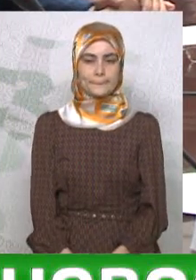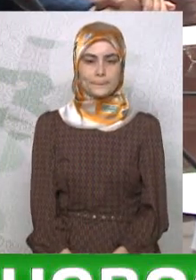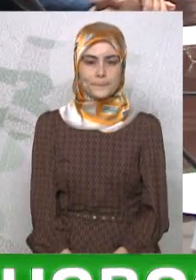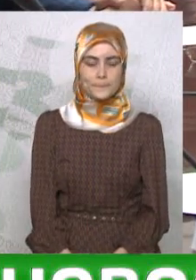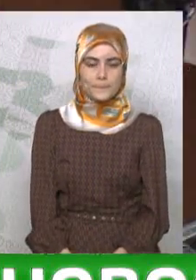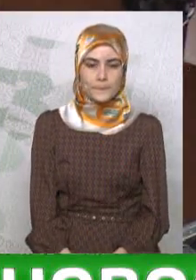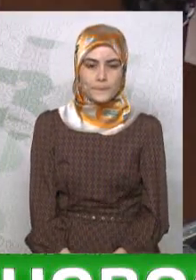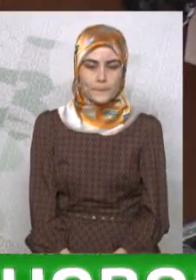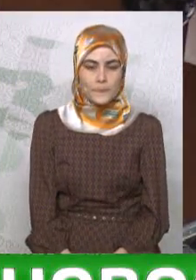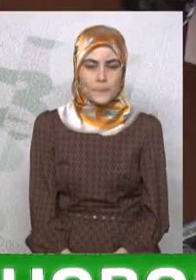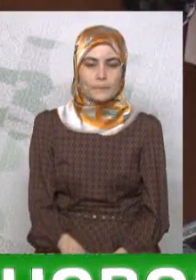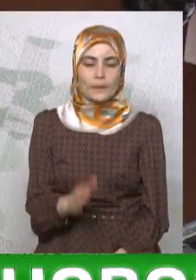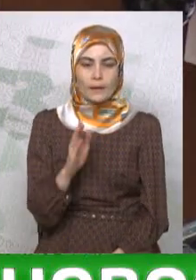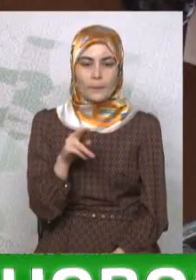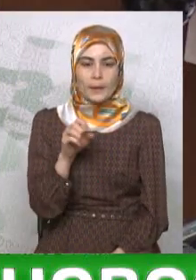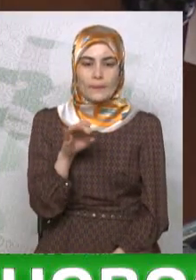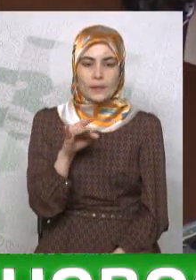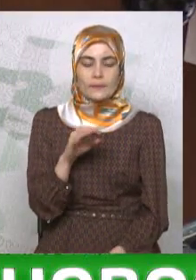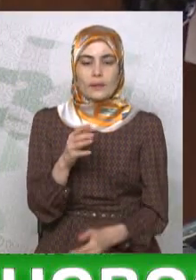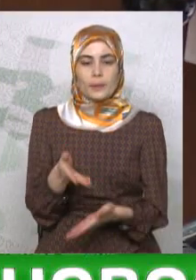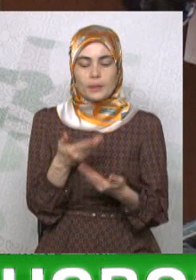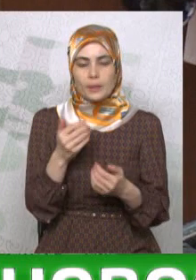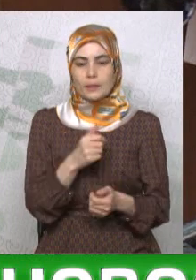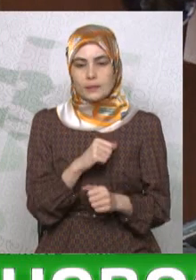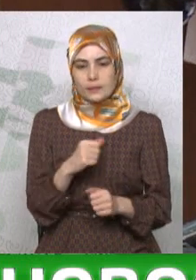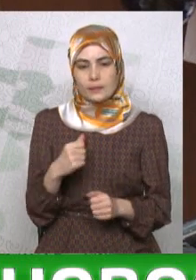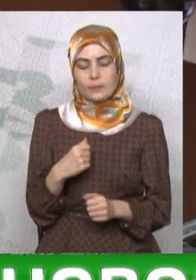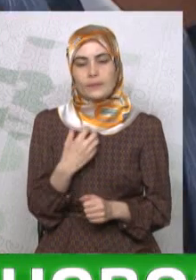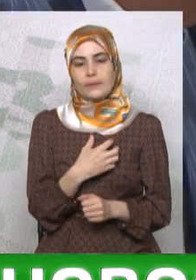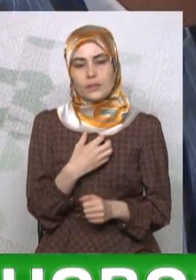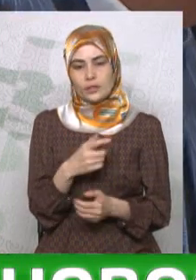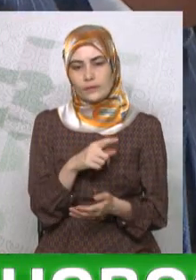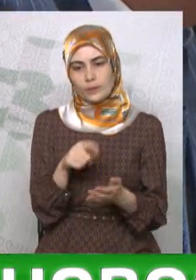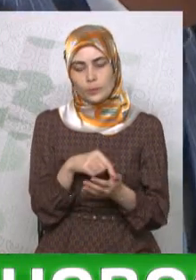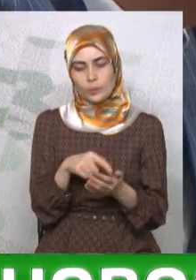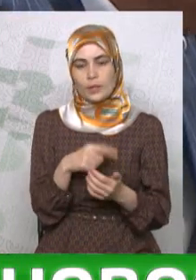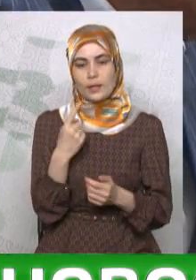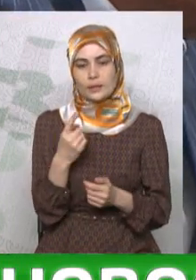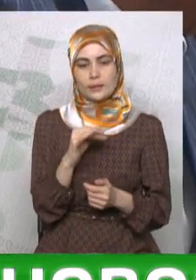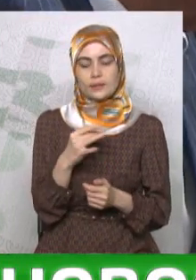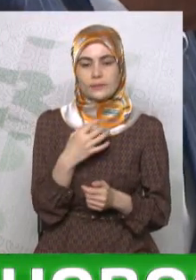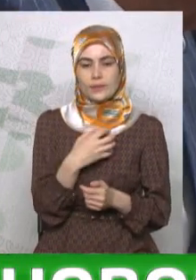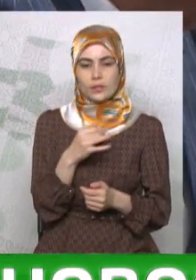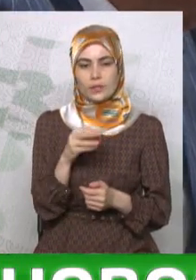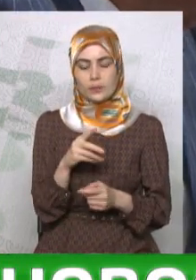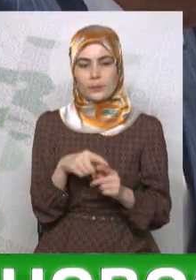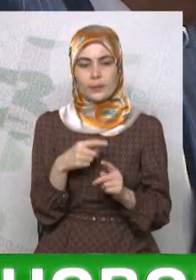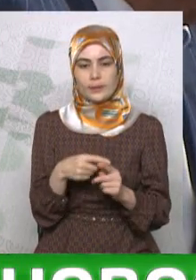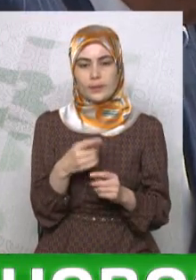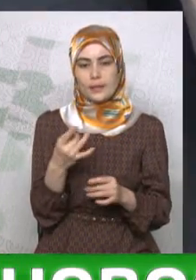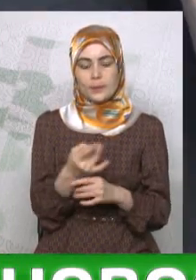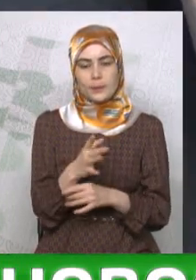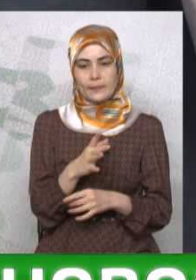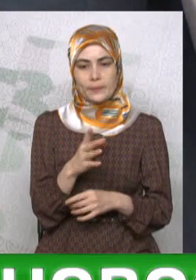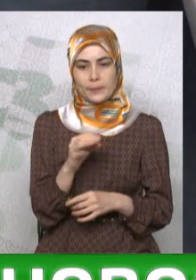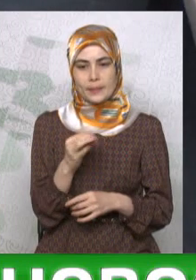В правительстве поднимают самые важные и волнующие жителей республики вопросы. Одна из острых тем, которая на повестке дня уже не первый